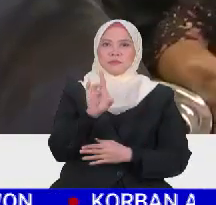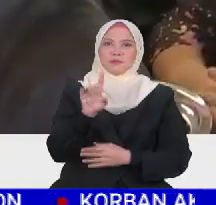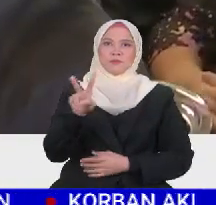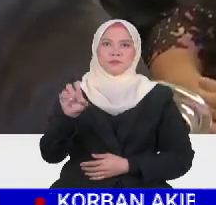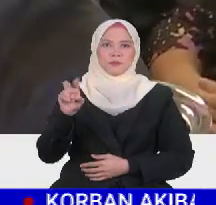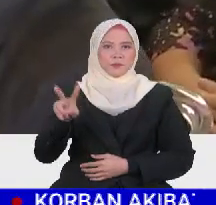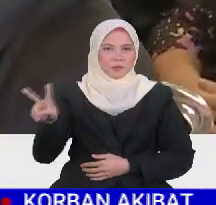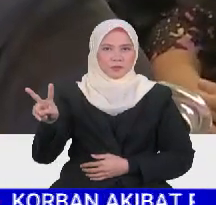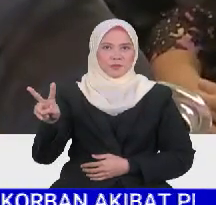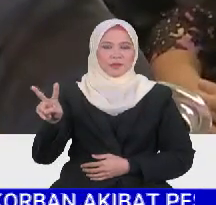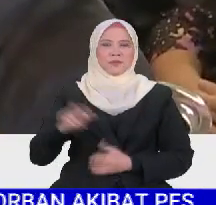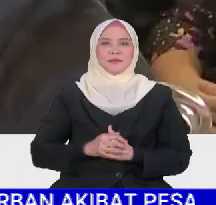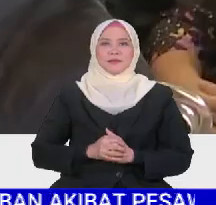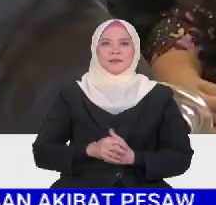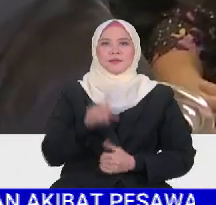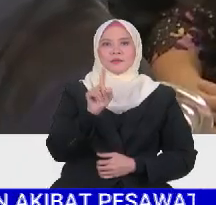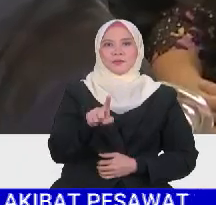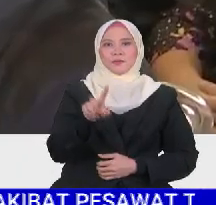2022 sejumlah